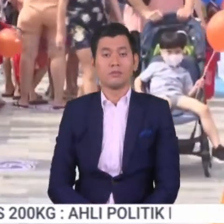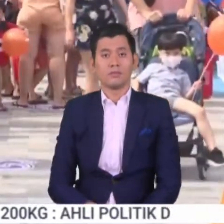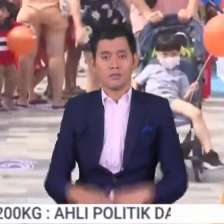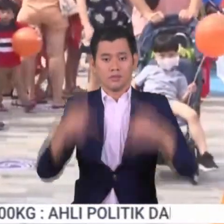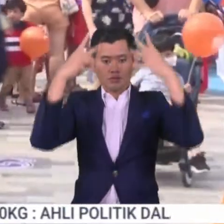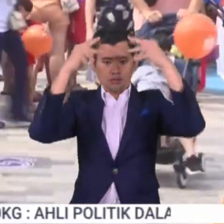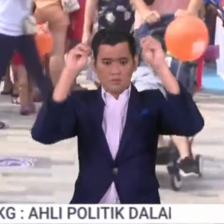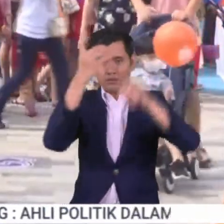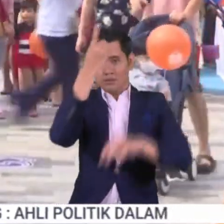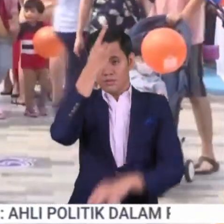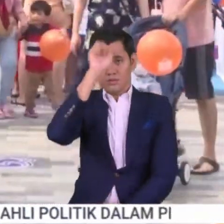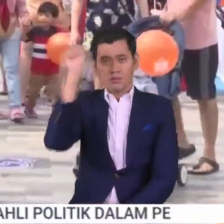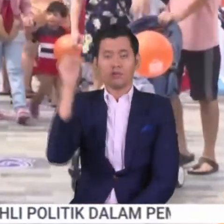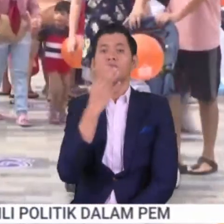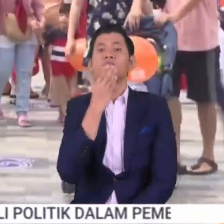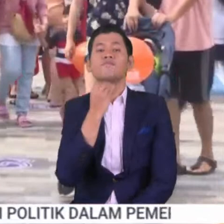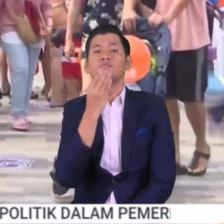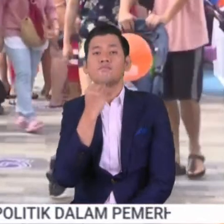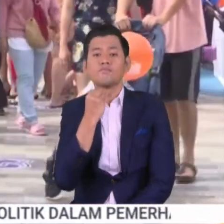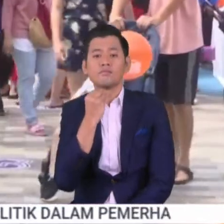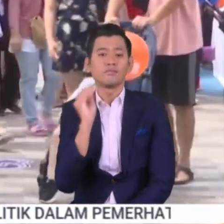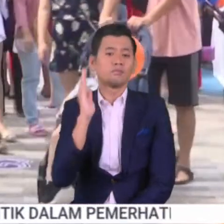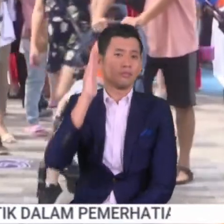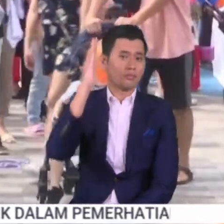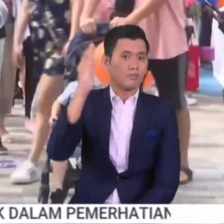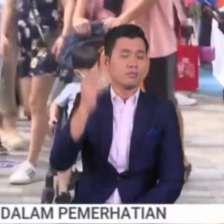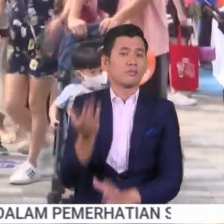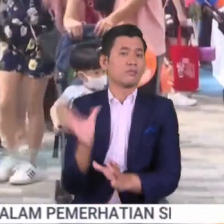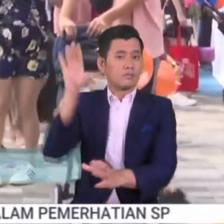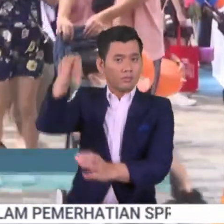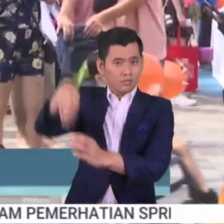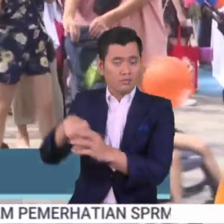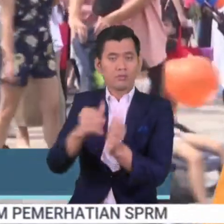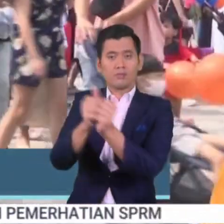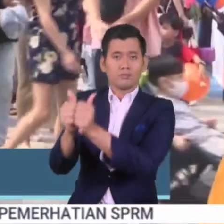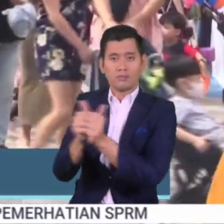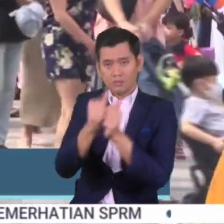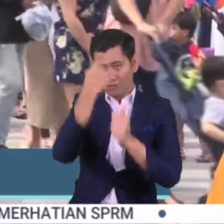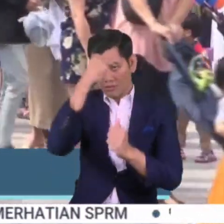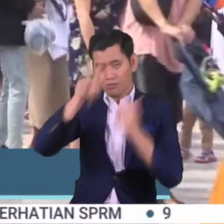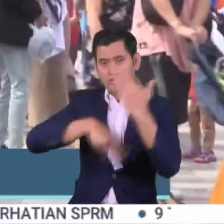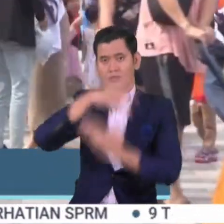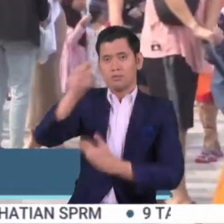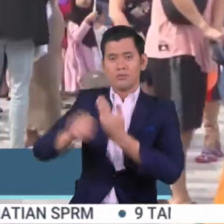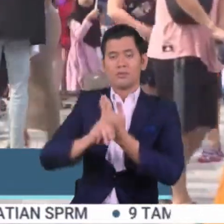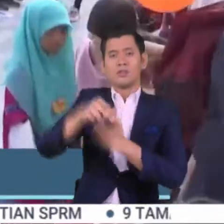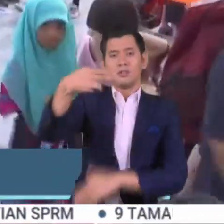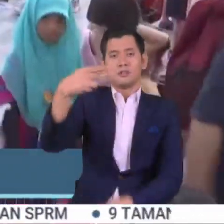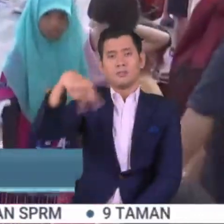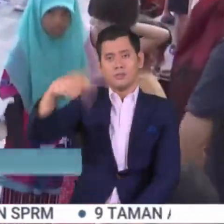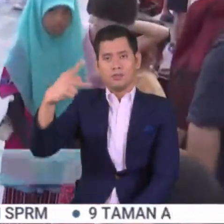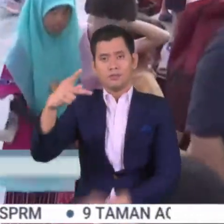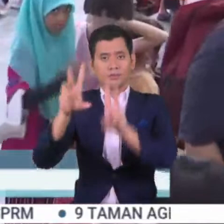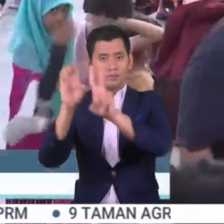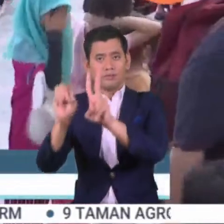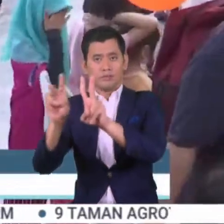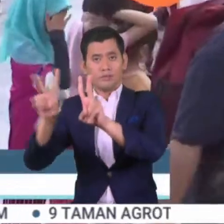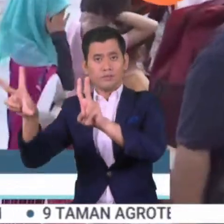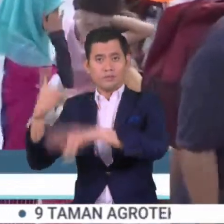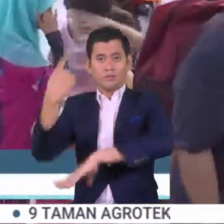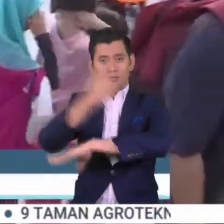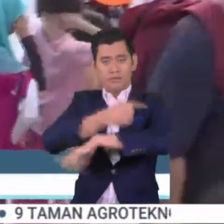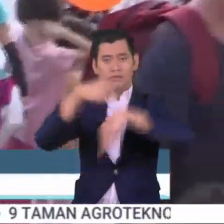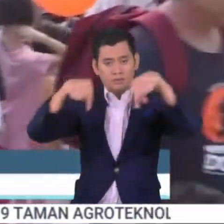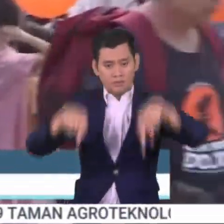Perdana Menteri Datuk Seri Anwar Ibrahim juga akan turut serta memeriahkan sambutan HPK 2023 kali ini. Dan bersama